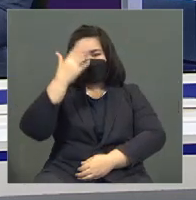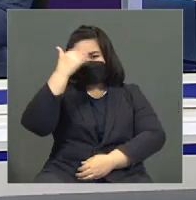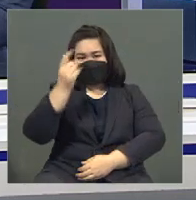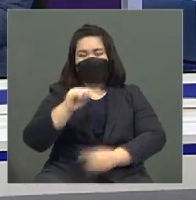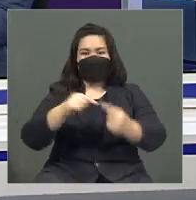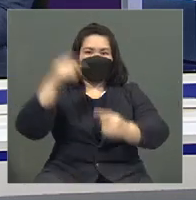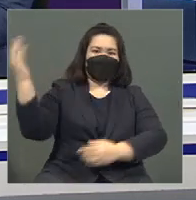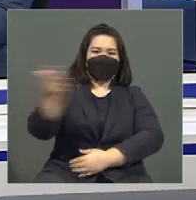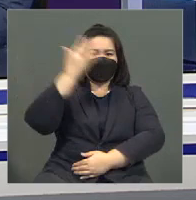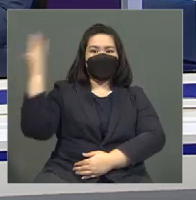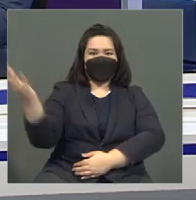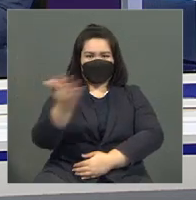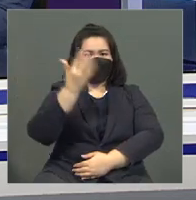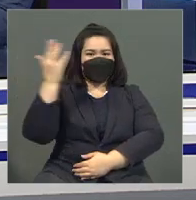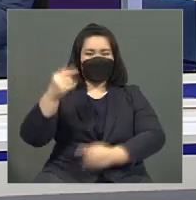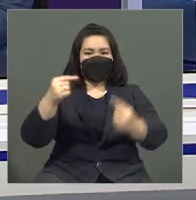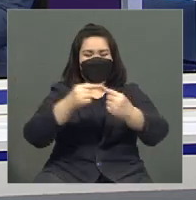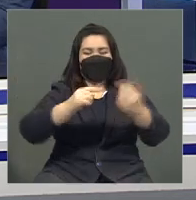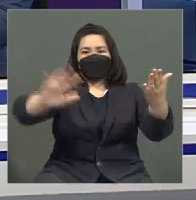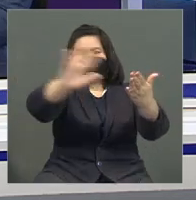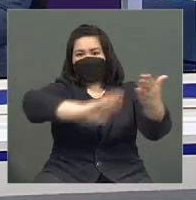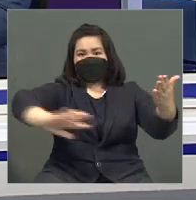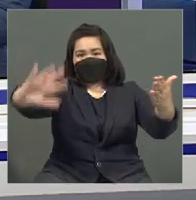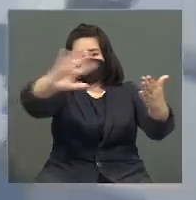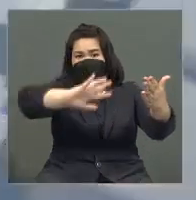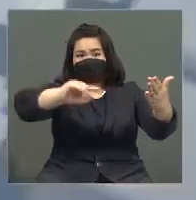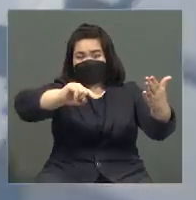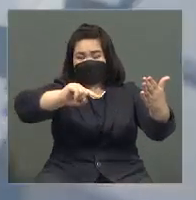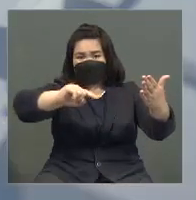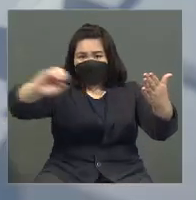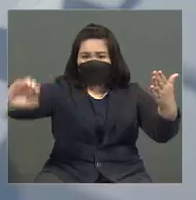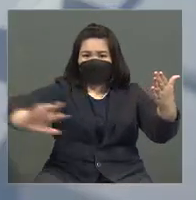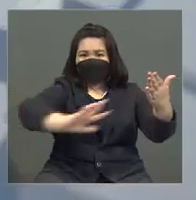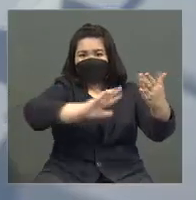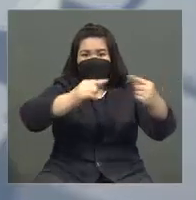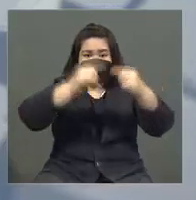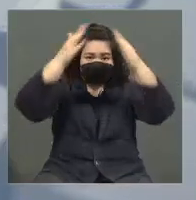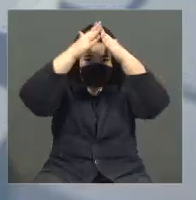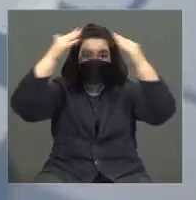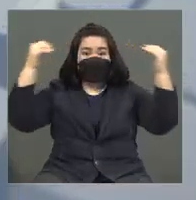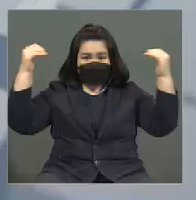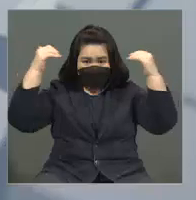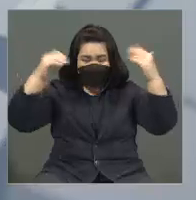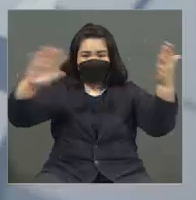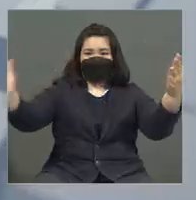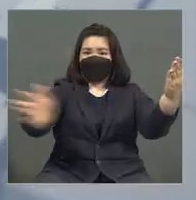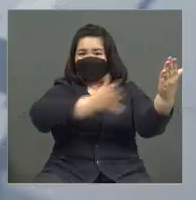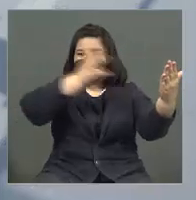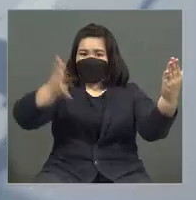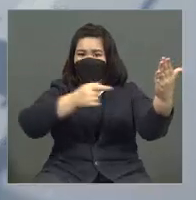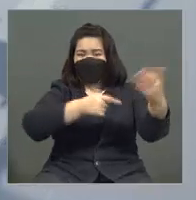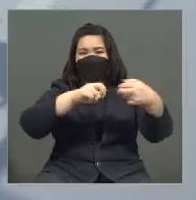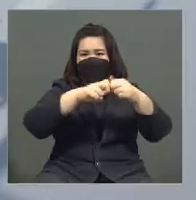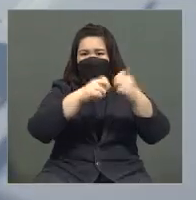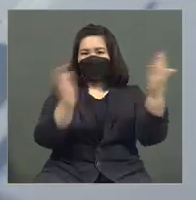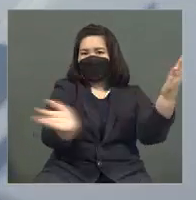ีเรองของพยุะนทะเลจีนใต้แล้วก็จะมกขึนฝั่งที่เวียดนามส่งผลกระพบมาถึงไทยด้